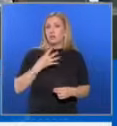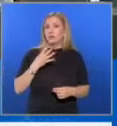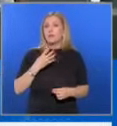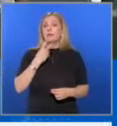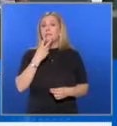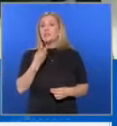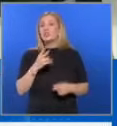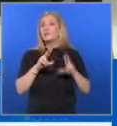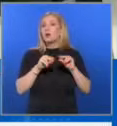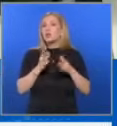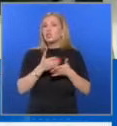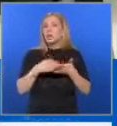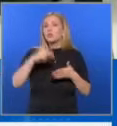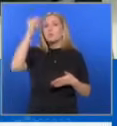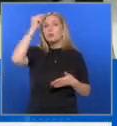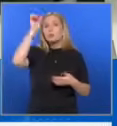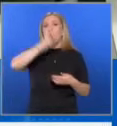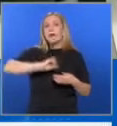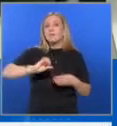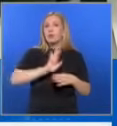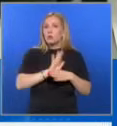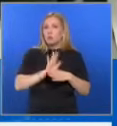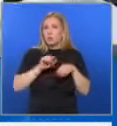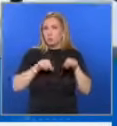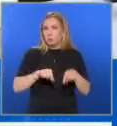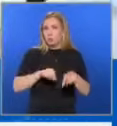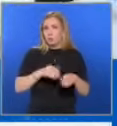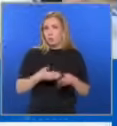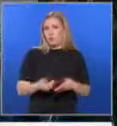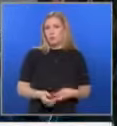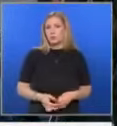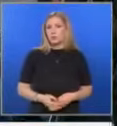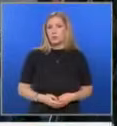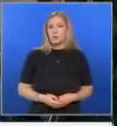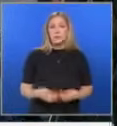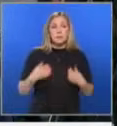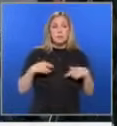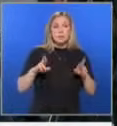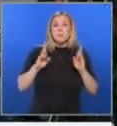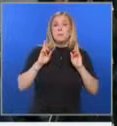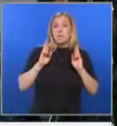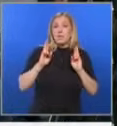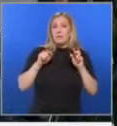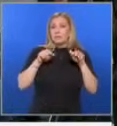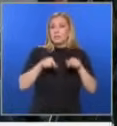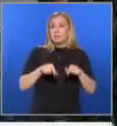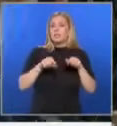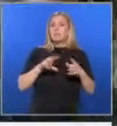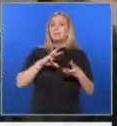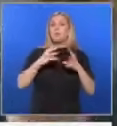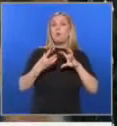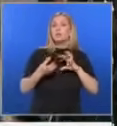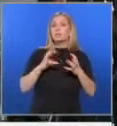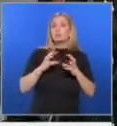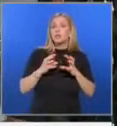Чуйте какво казаха част от българските евродепутати по този повод. Надявам се, че тези